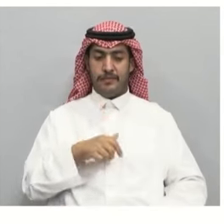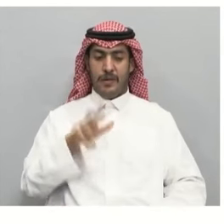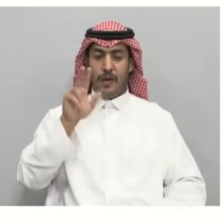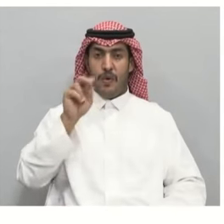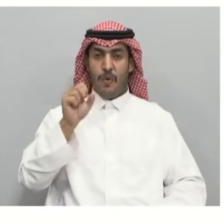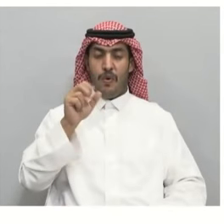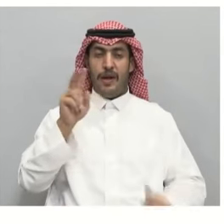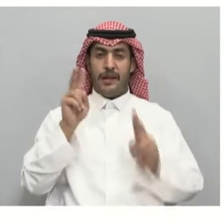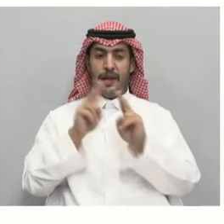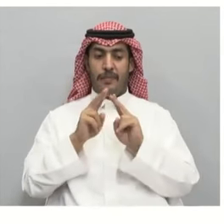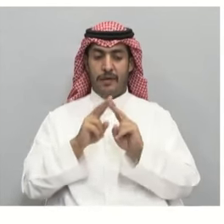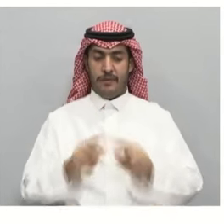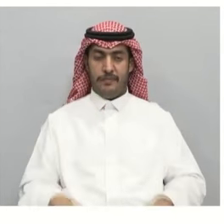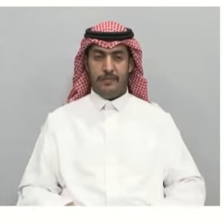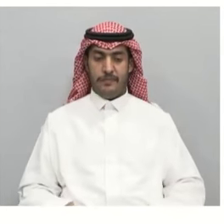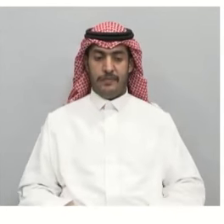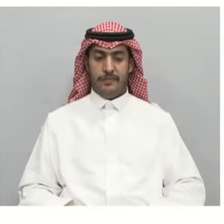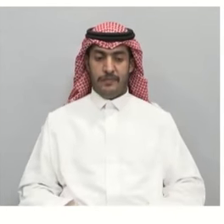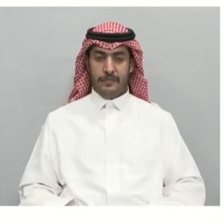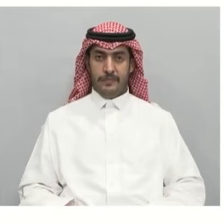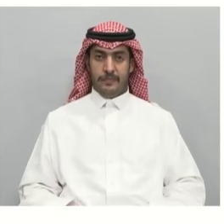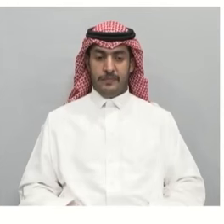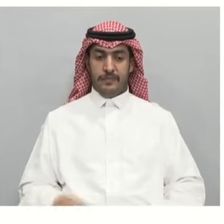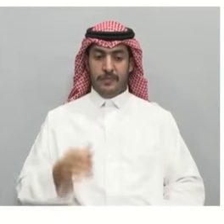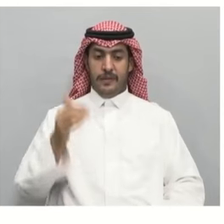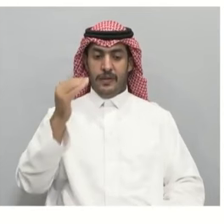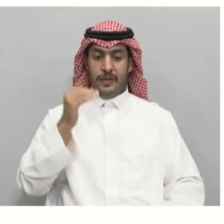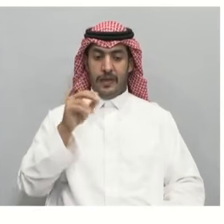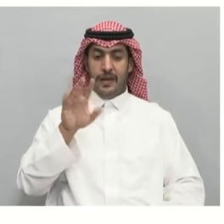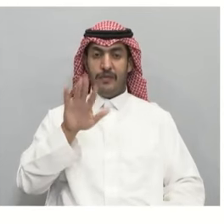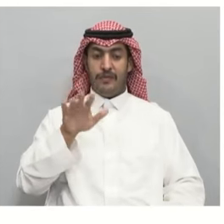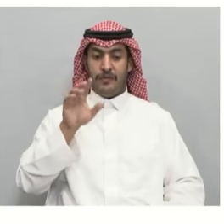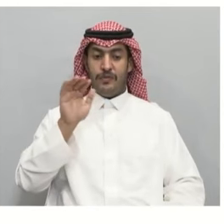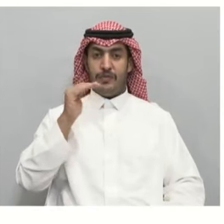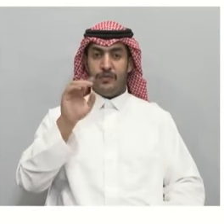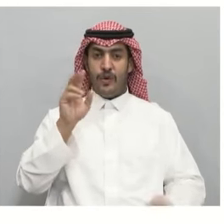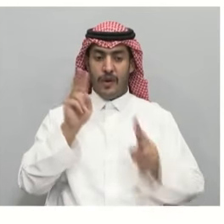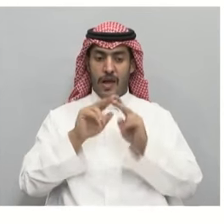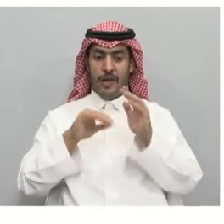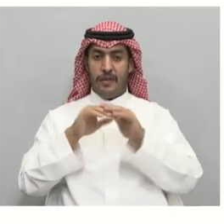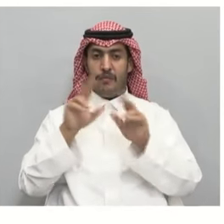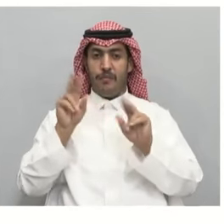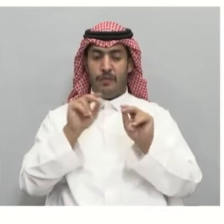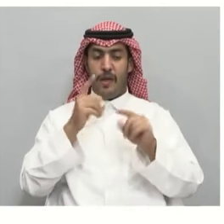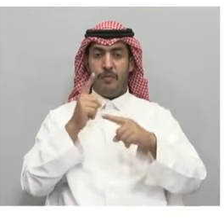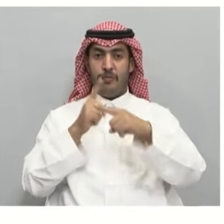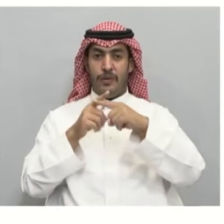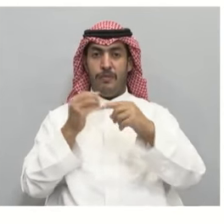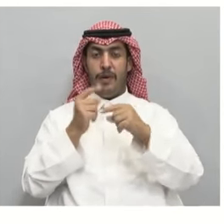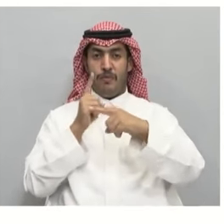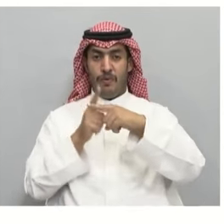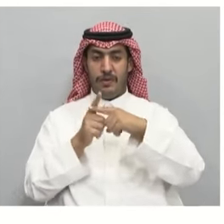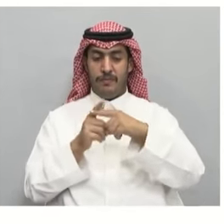القوه الكهربائيه فال الاجسام التي تحت تحتوي على شحنات متماثله اي شحنه موجبه مع شحنه